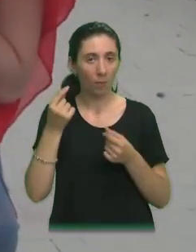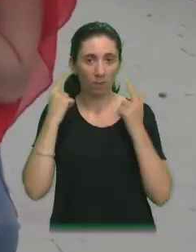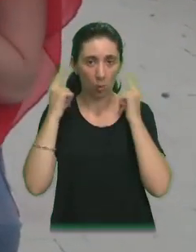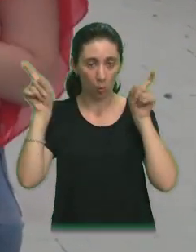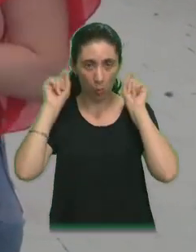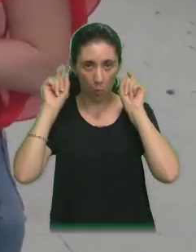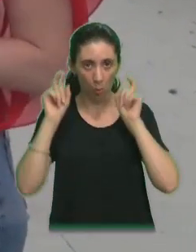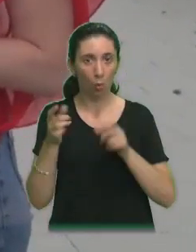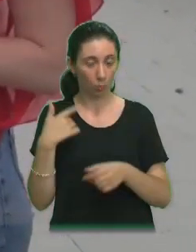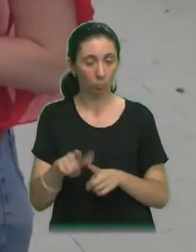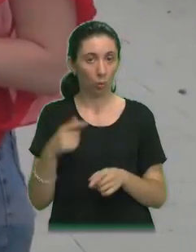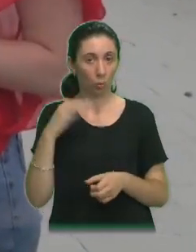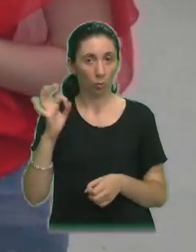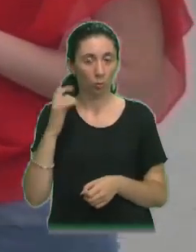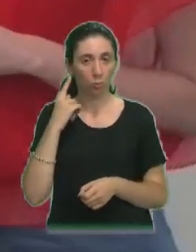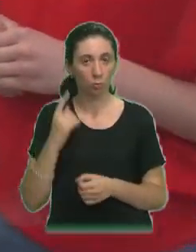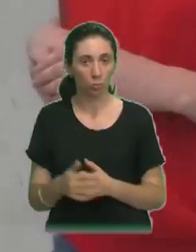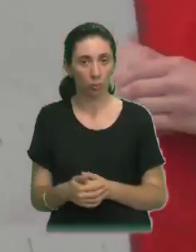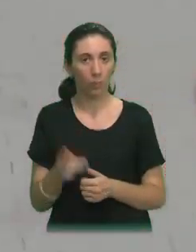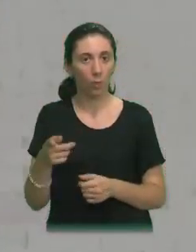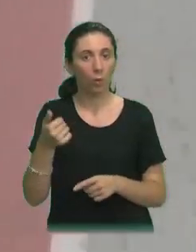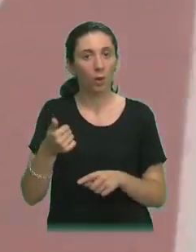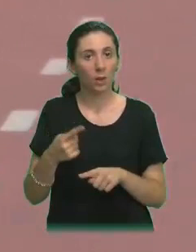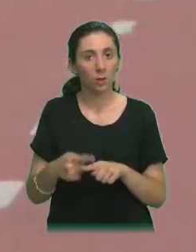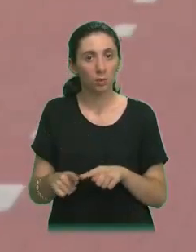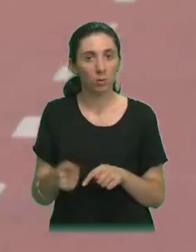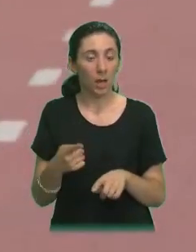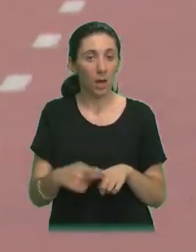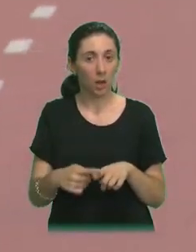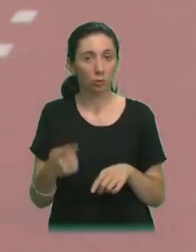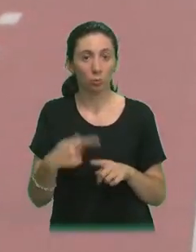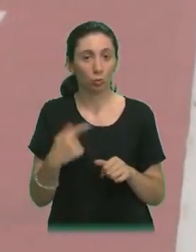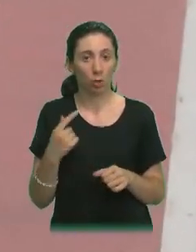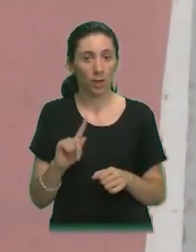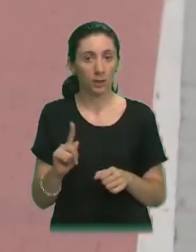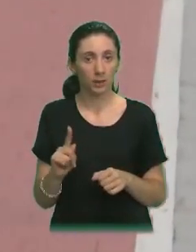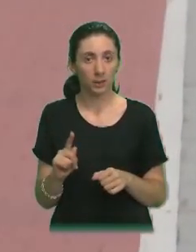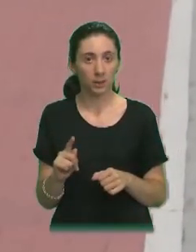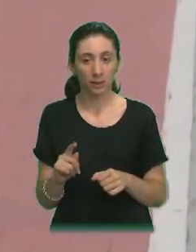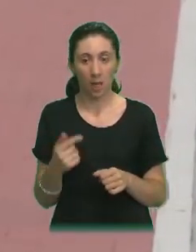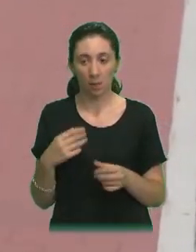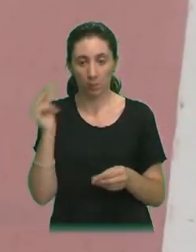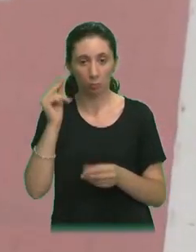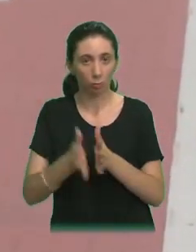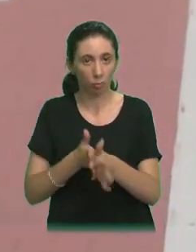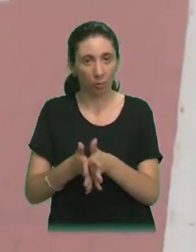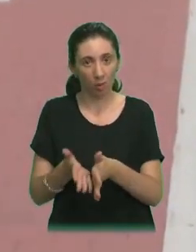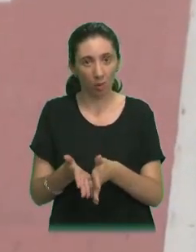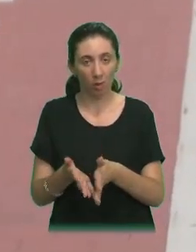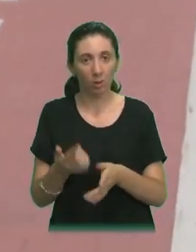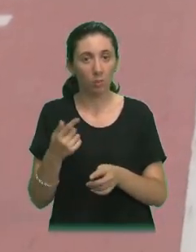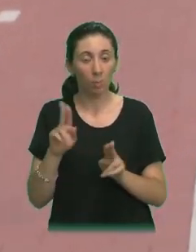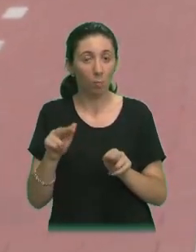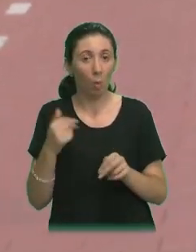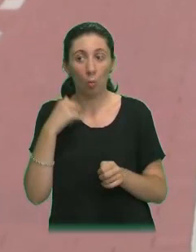nosite aparatić, ali tako? Da, od djeteta nosim aparatić na oba uha i zato dobro čujem. to je